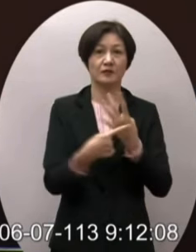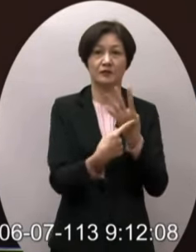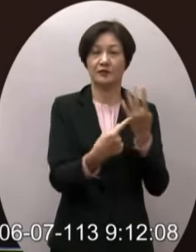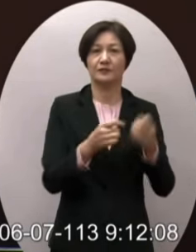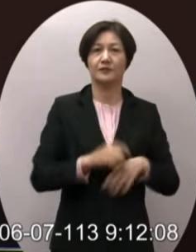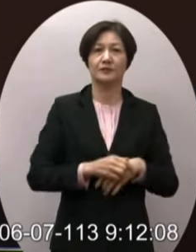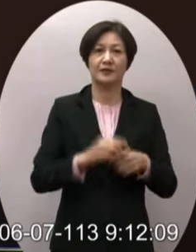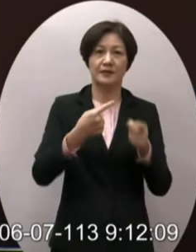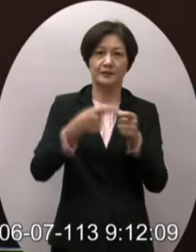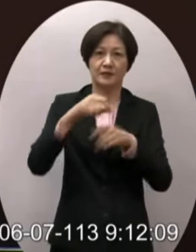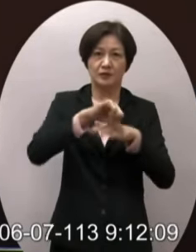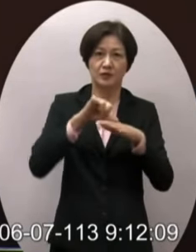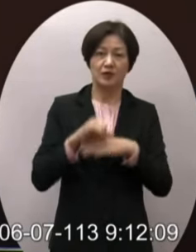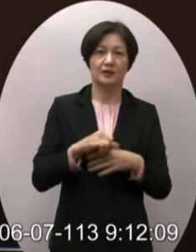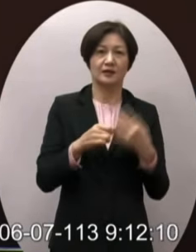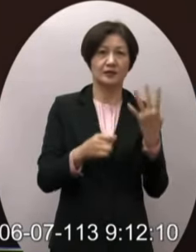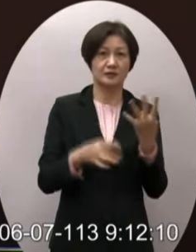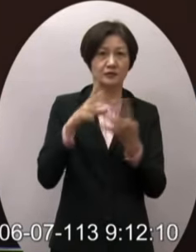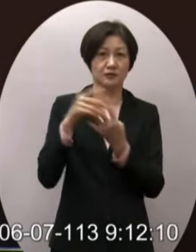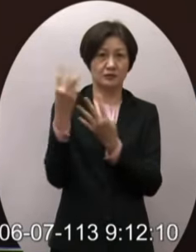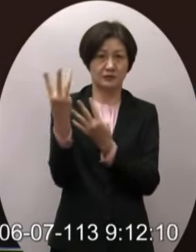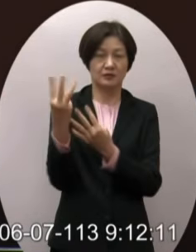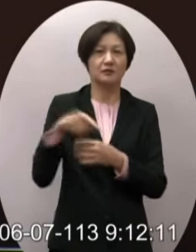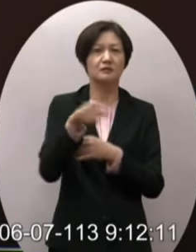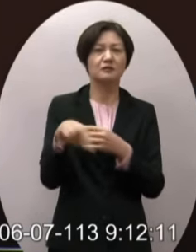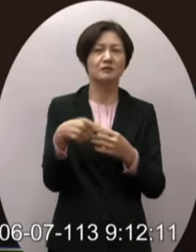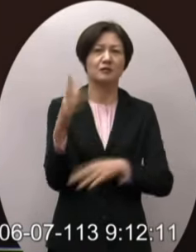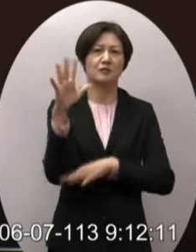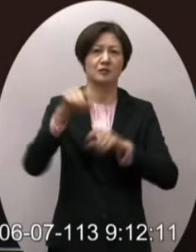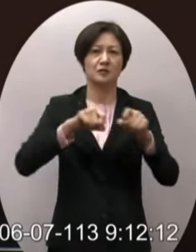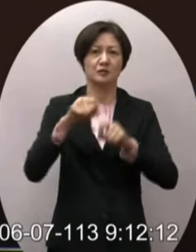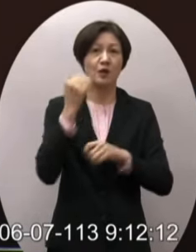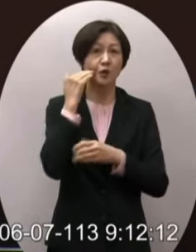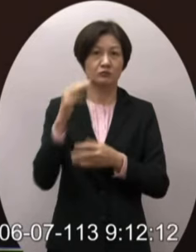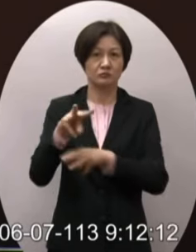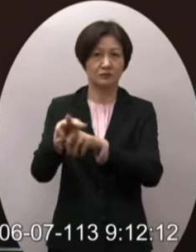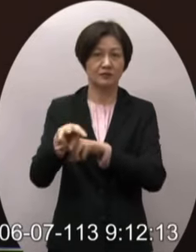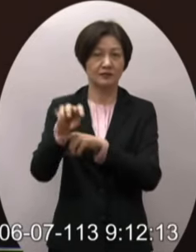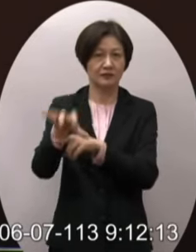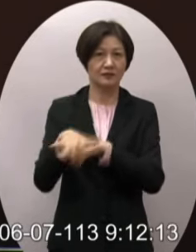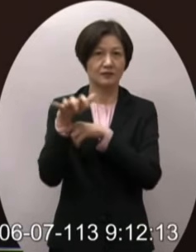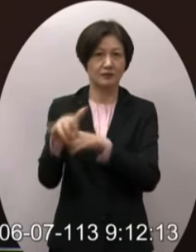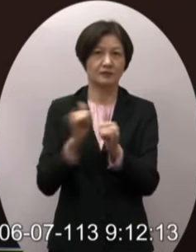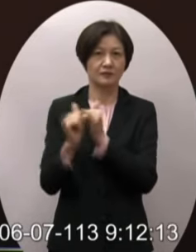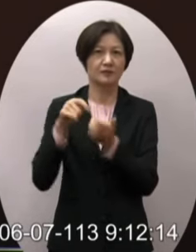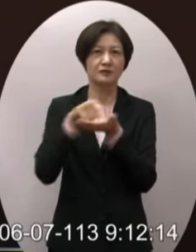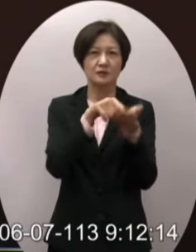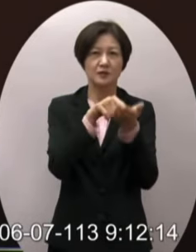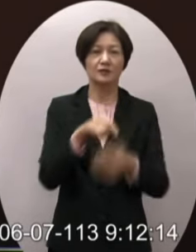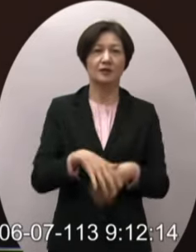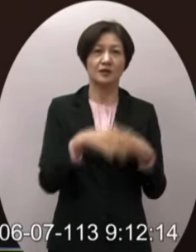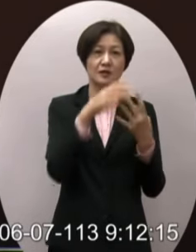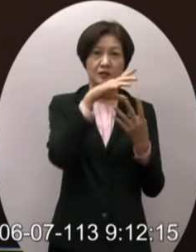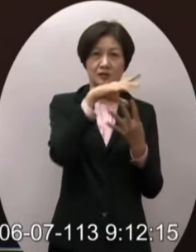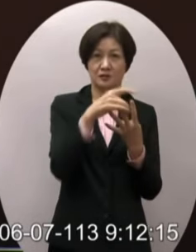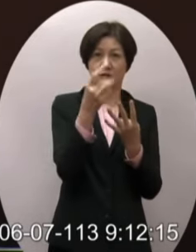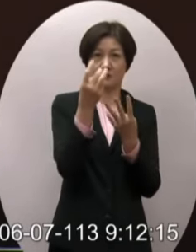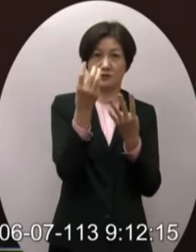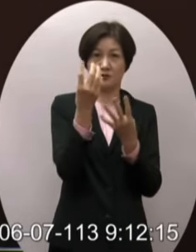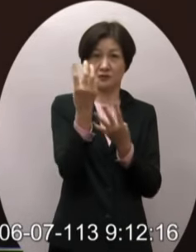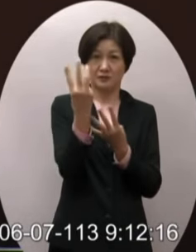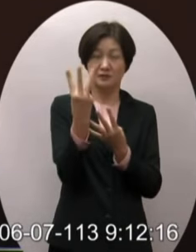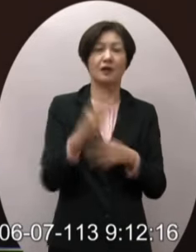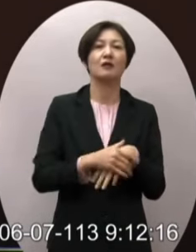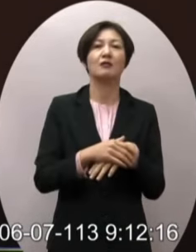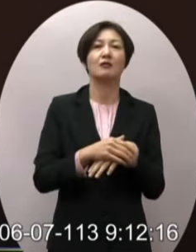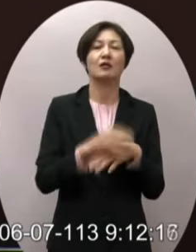作四选三，那稻作四选三根据这个政策，只要农民来去申请产销履历，就可以不受四选三的限制，就可以去缴